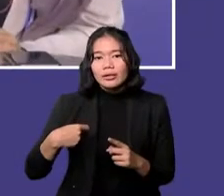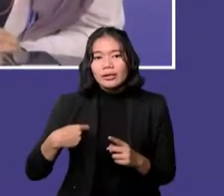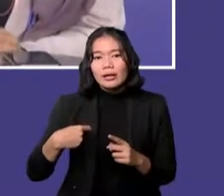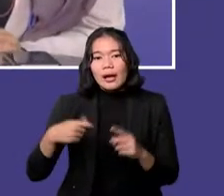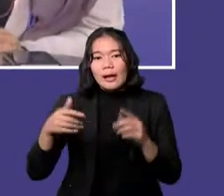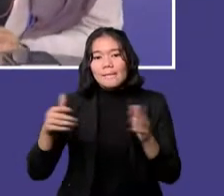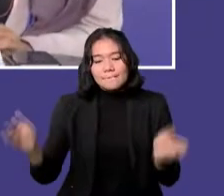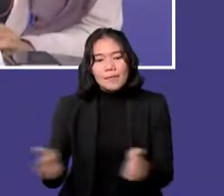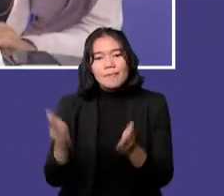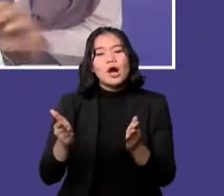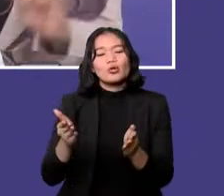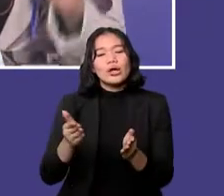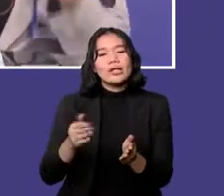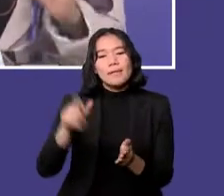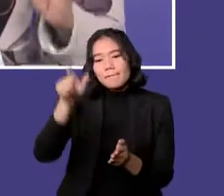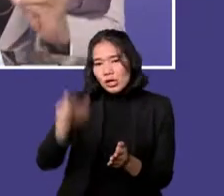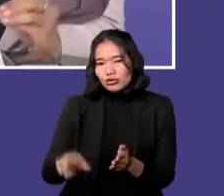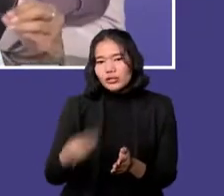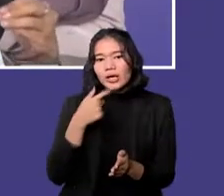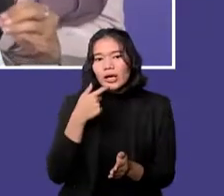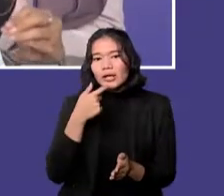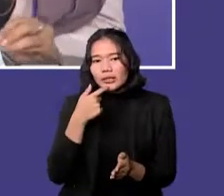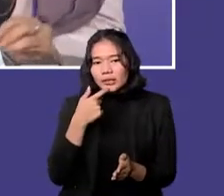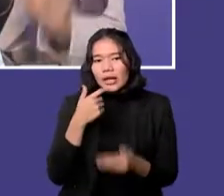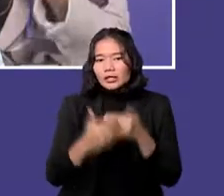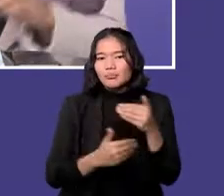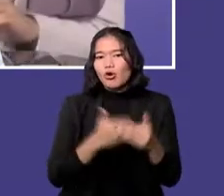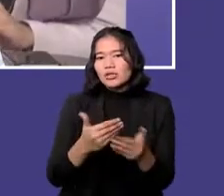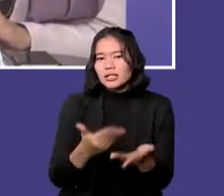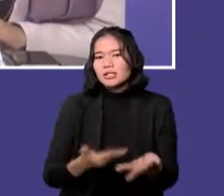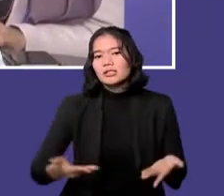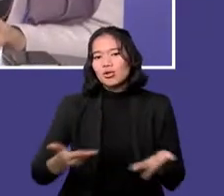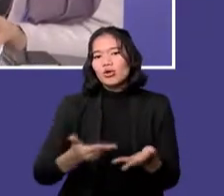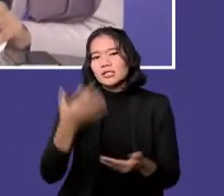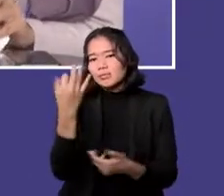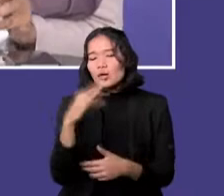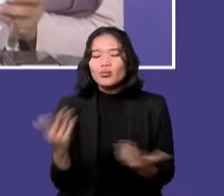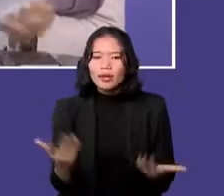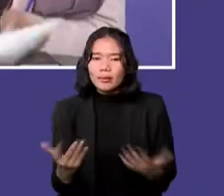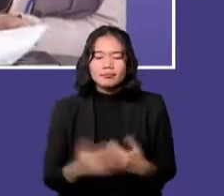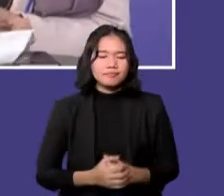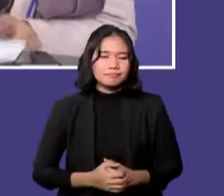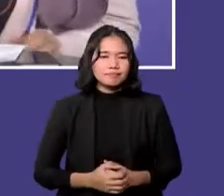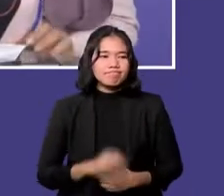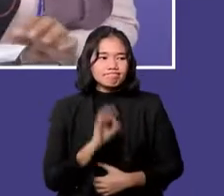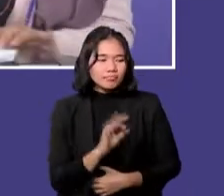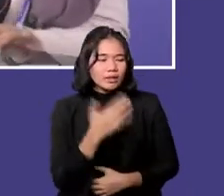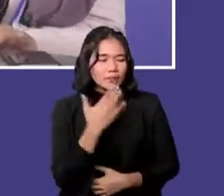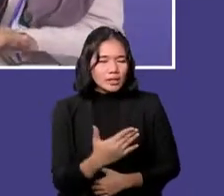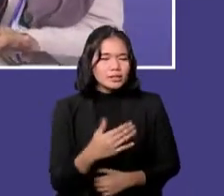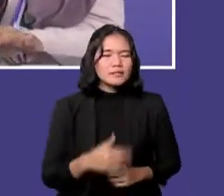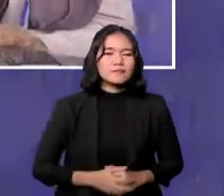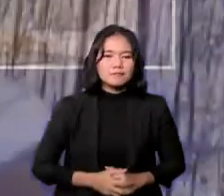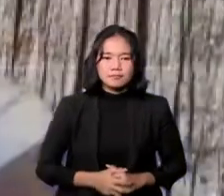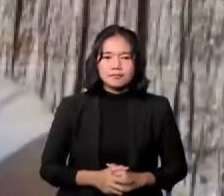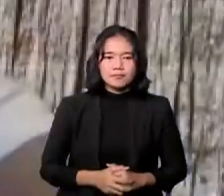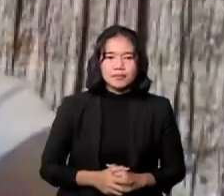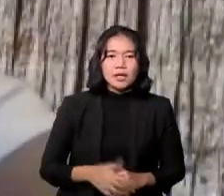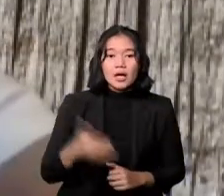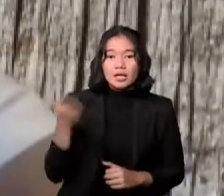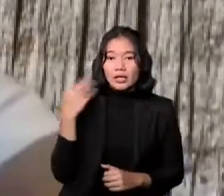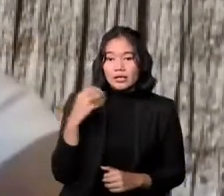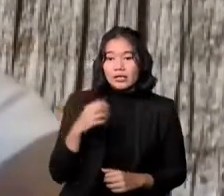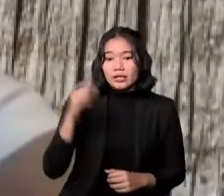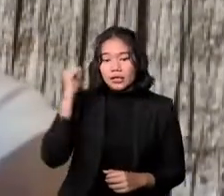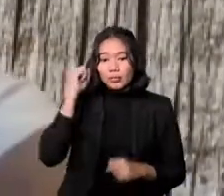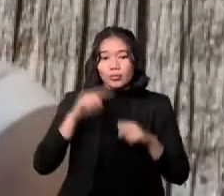Manusia dan Kebudayaan tentang fase adaptasi kebiasaan baru ini. Silakan Pak Aris. Baik, terima kasih Pak Kiki. Seperti tadi yang